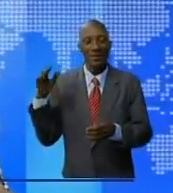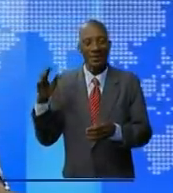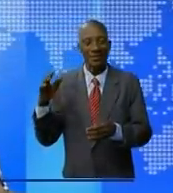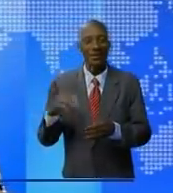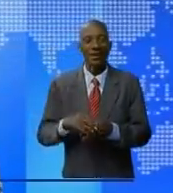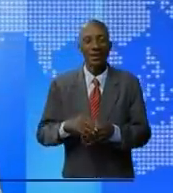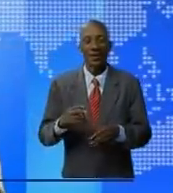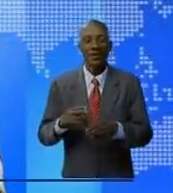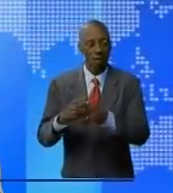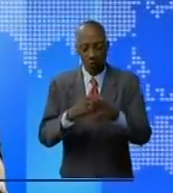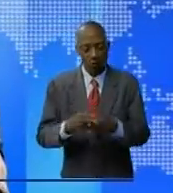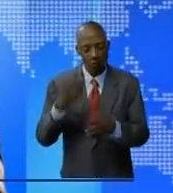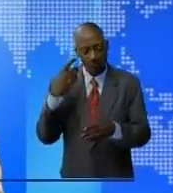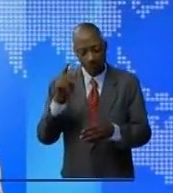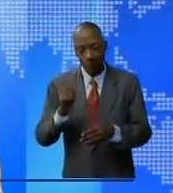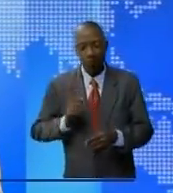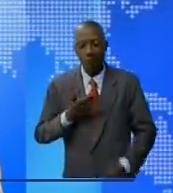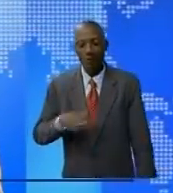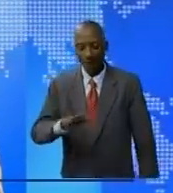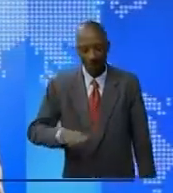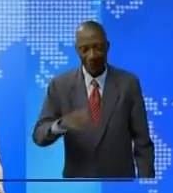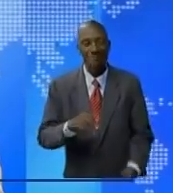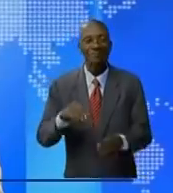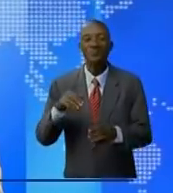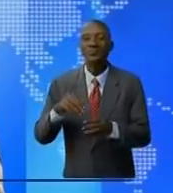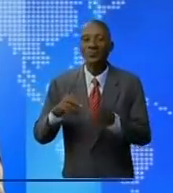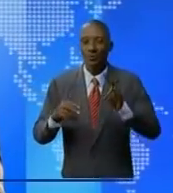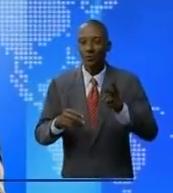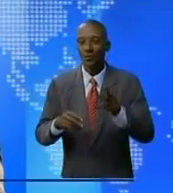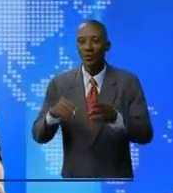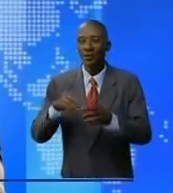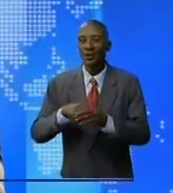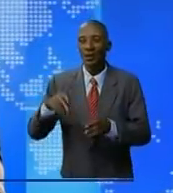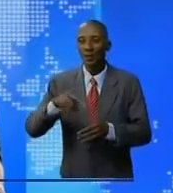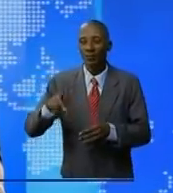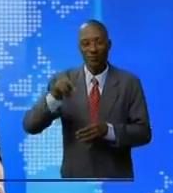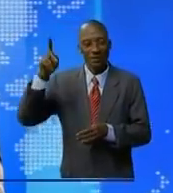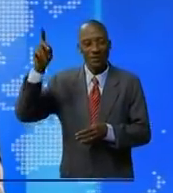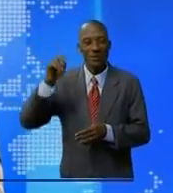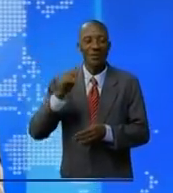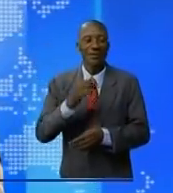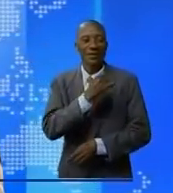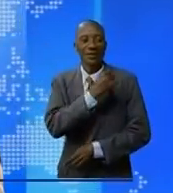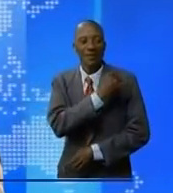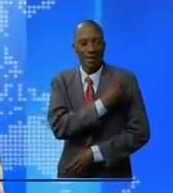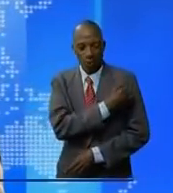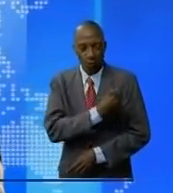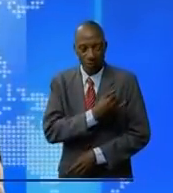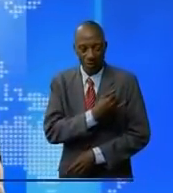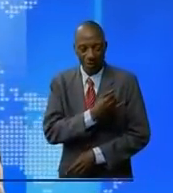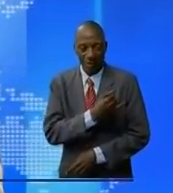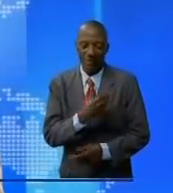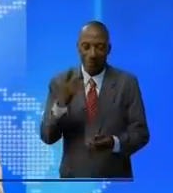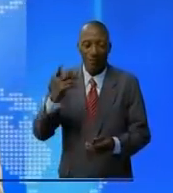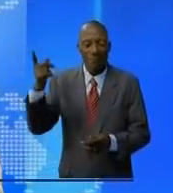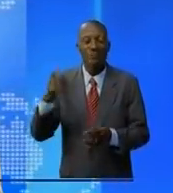peigne fin. Et puis, dans la province du Sud-Kivu, les experts miniers ont clôturé la table ronde sur la gouvernance du secteur minier. Parmi